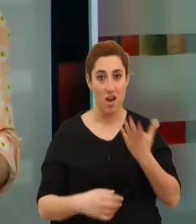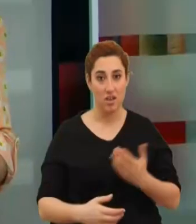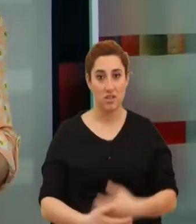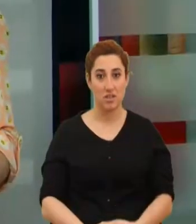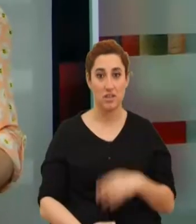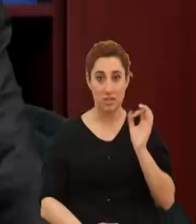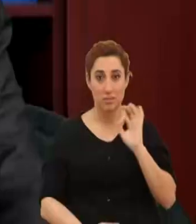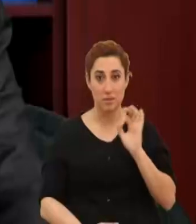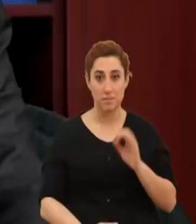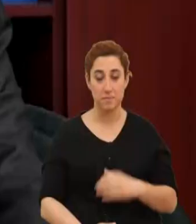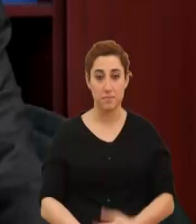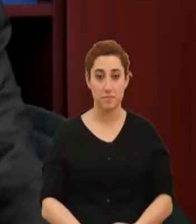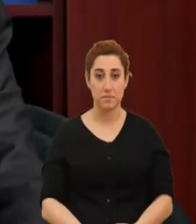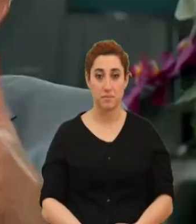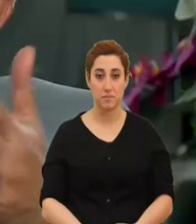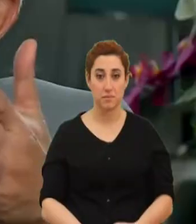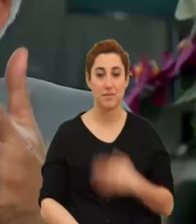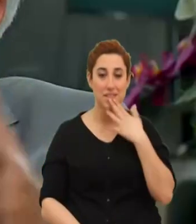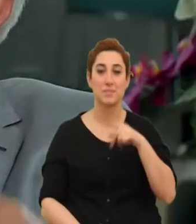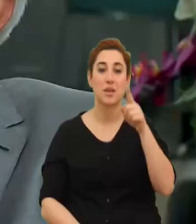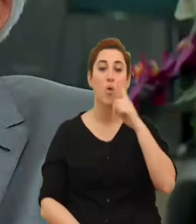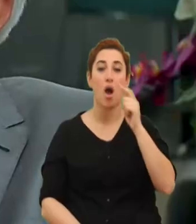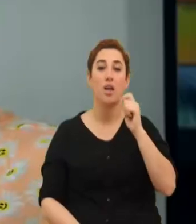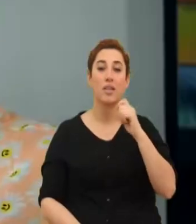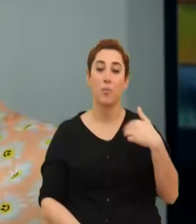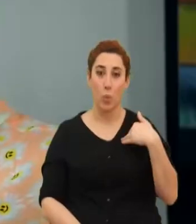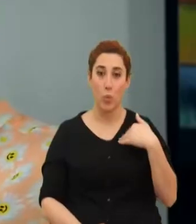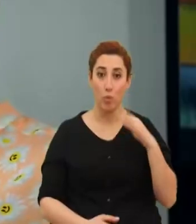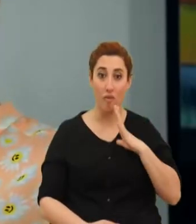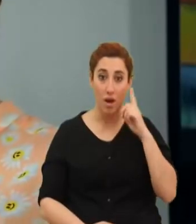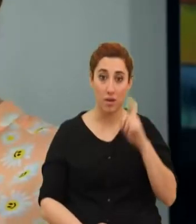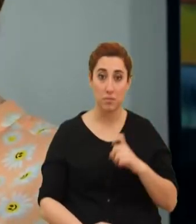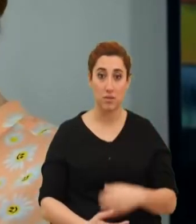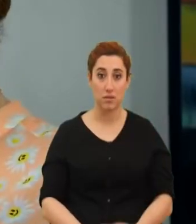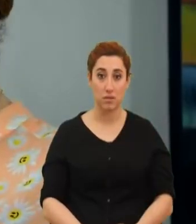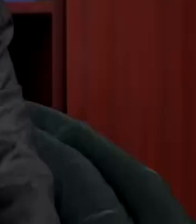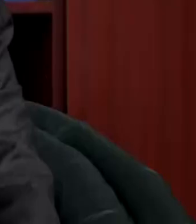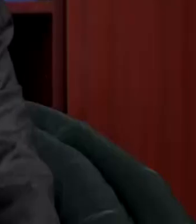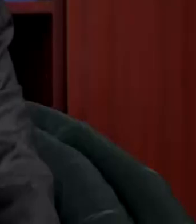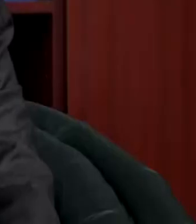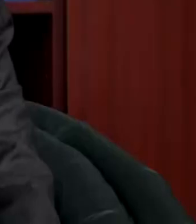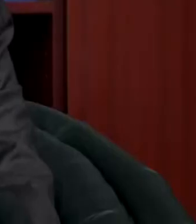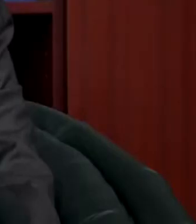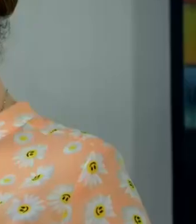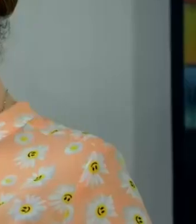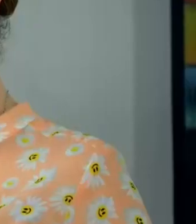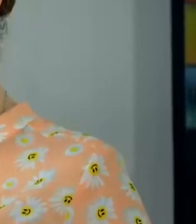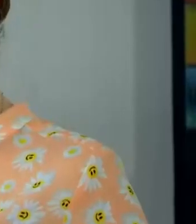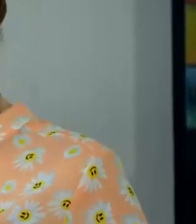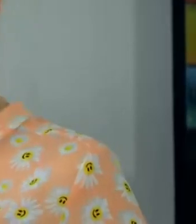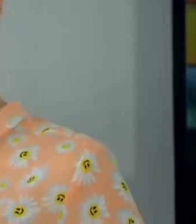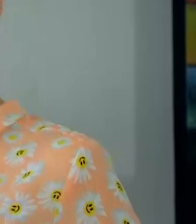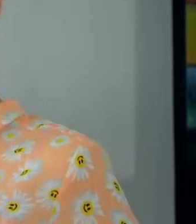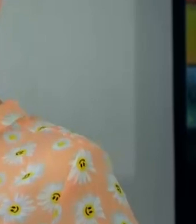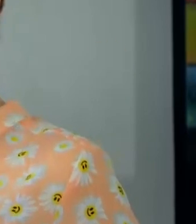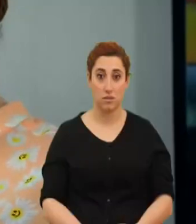vardır değil mi? Kızım senin bu adamda gönlün var mı? Tuba mavi gözlerini Erdem'e çevirip mahcupça kafa